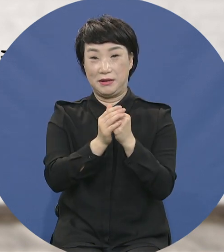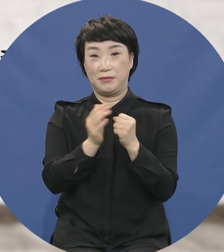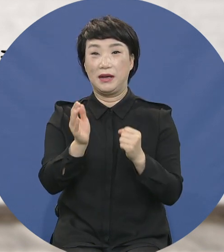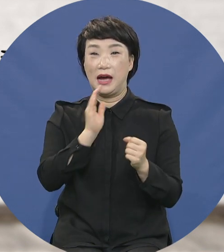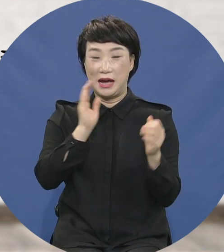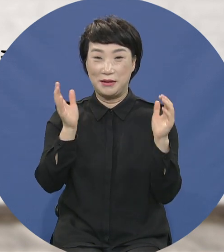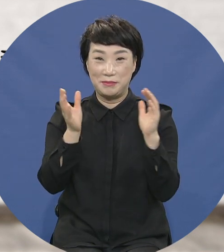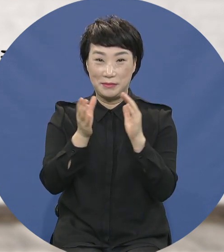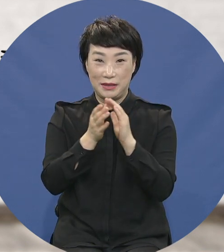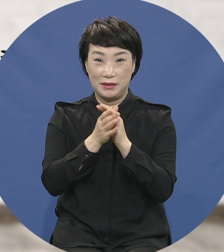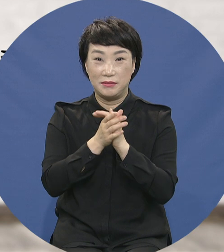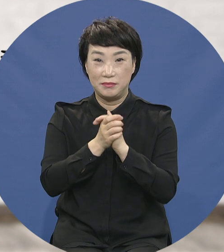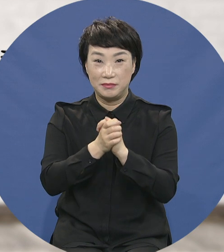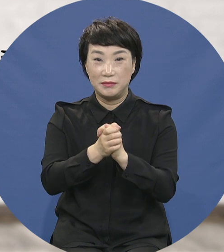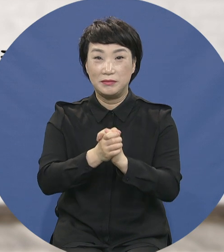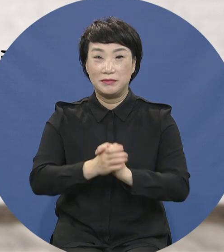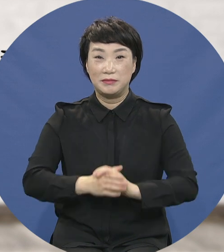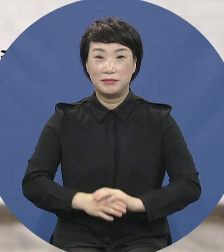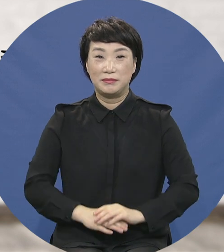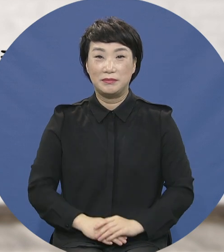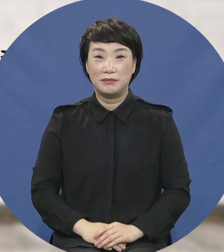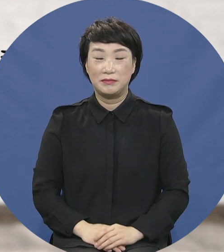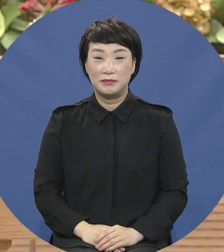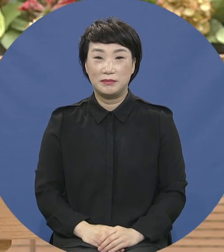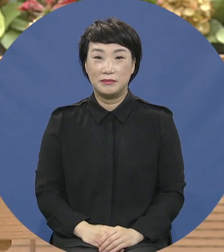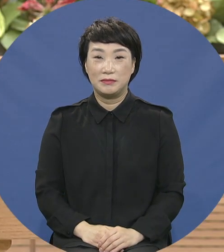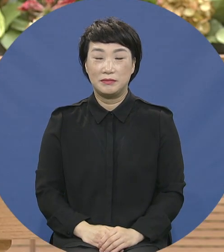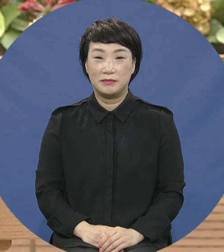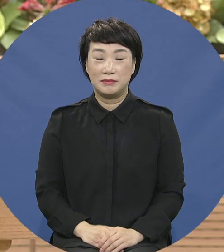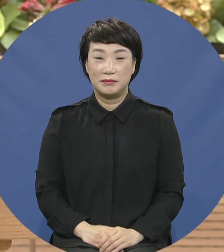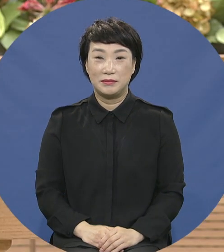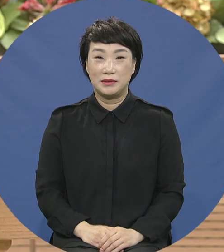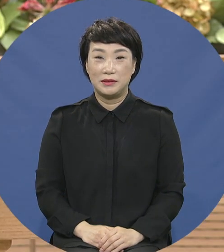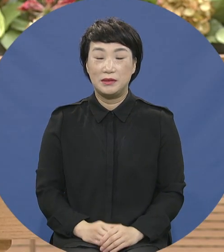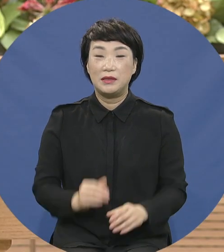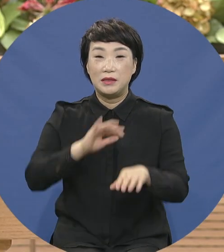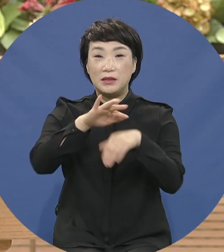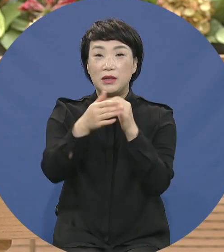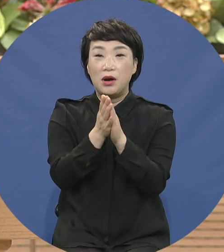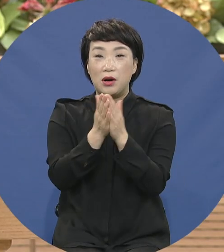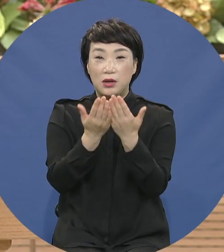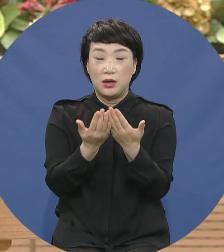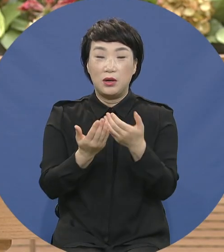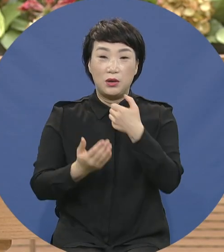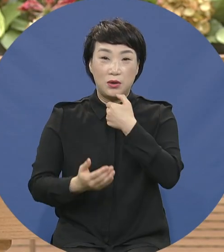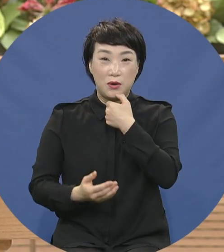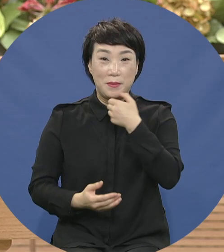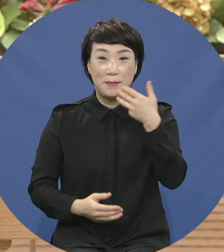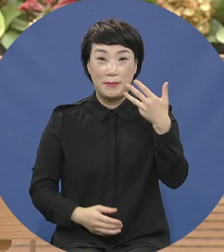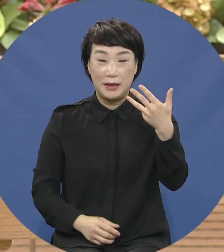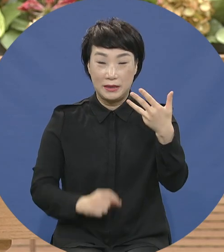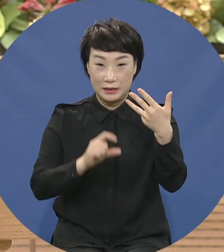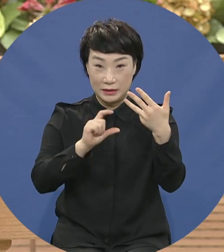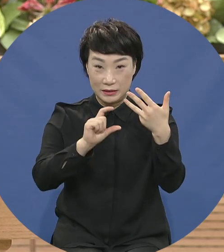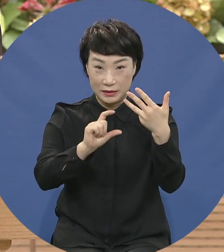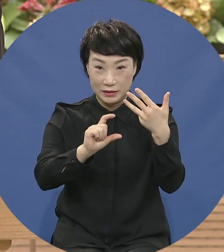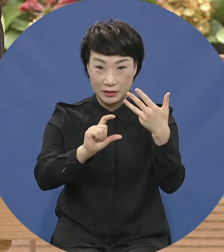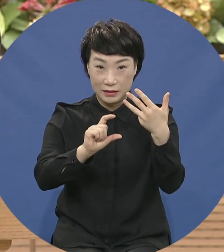해방하였습니다. 아멘. 아멘. 로마서 8장